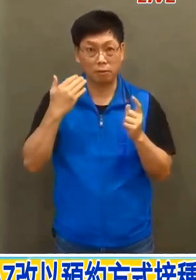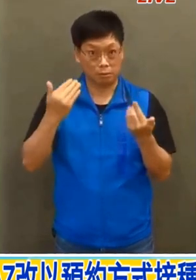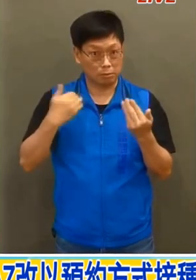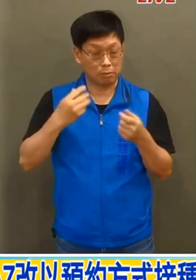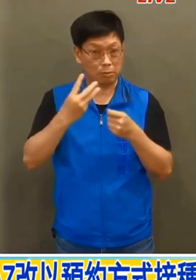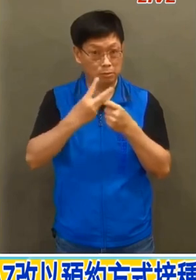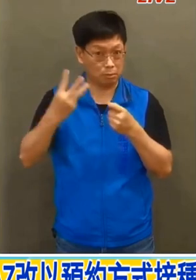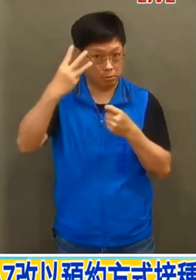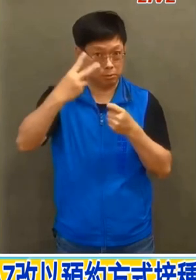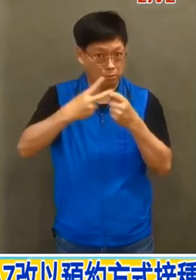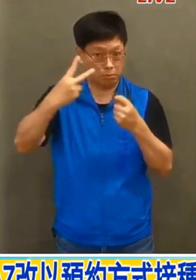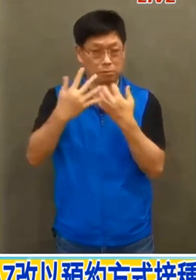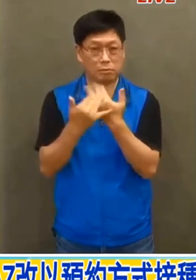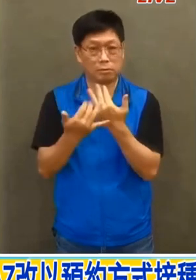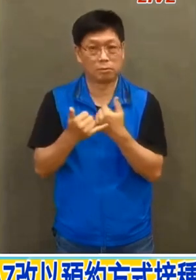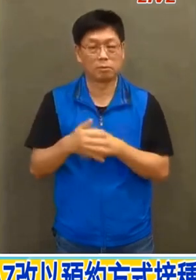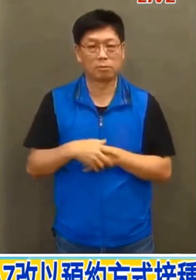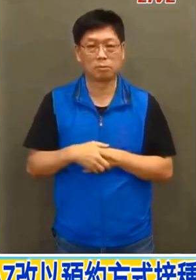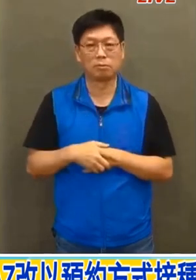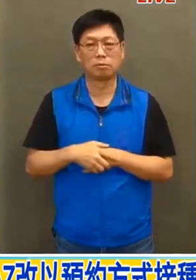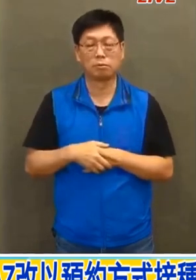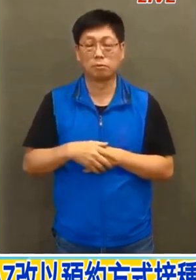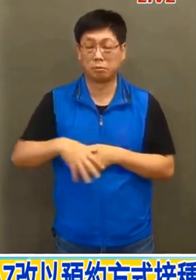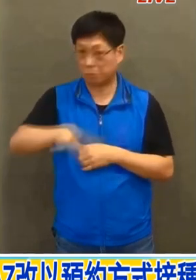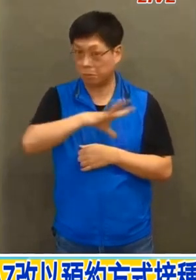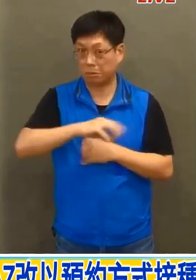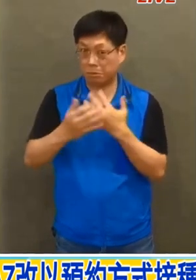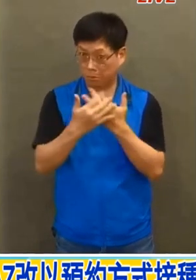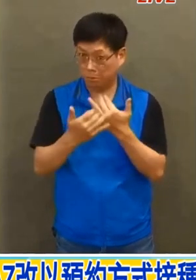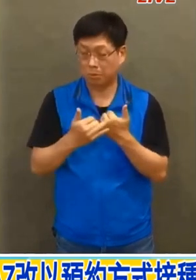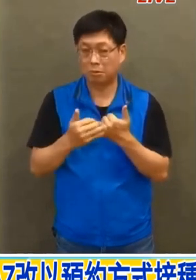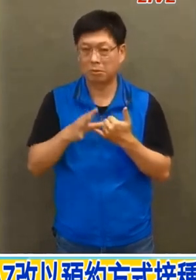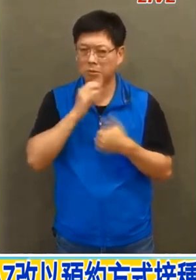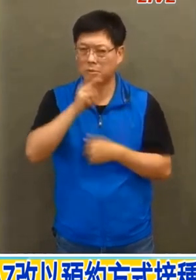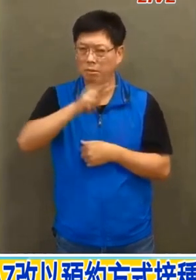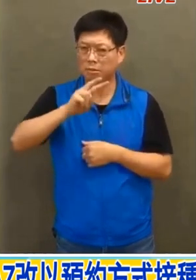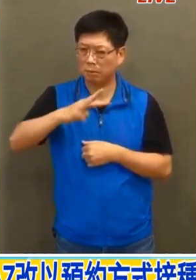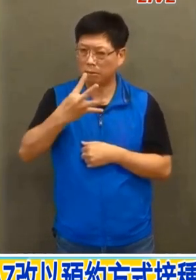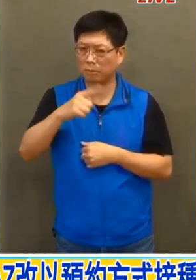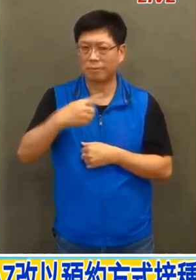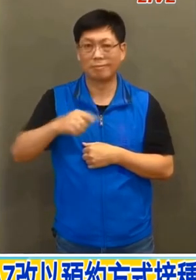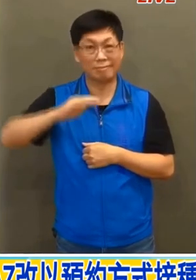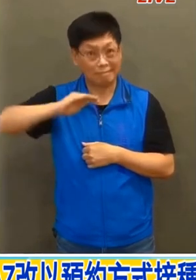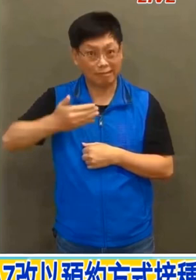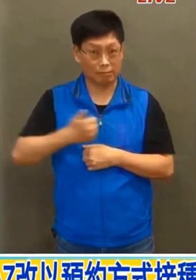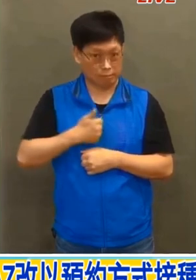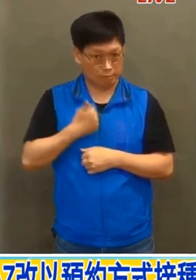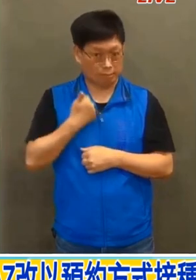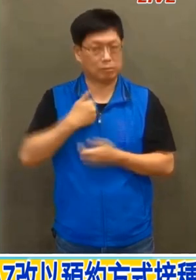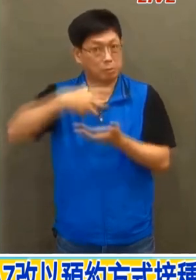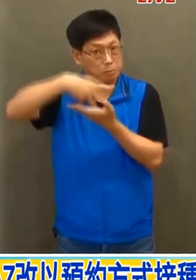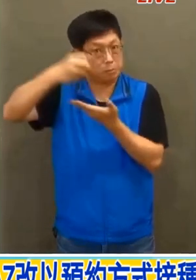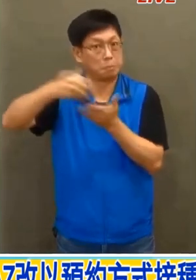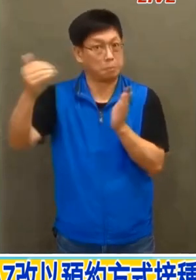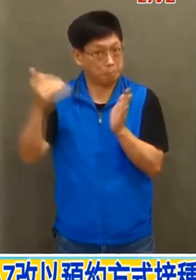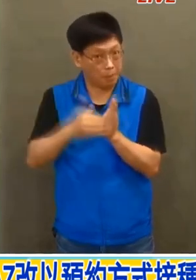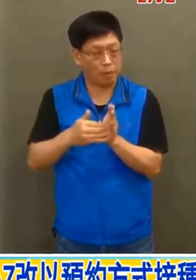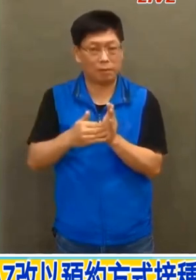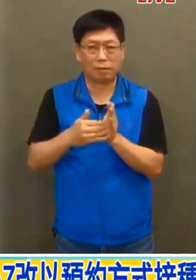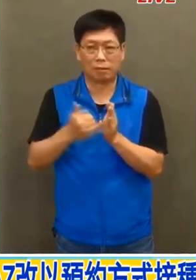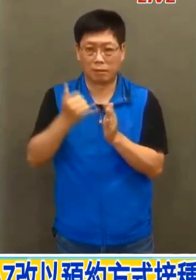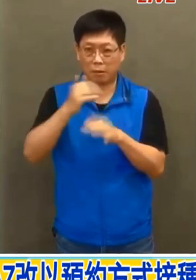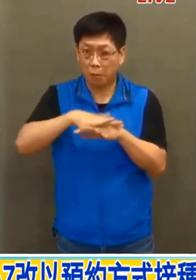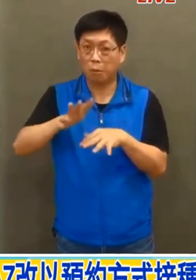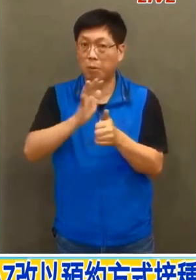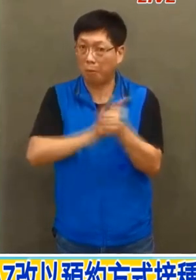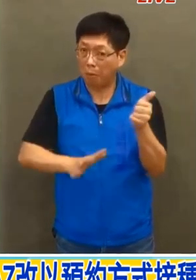高三跟高二的学生，当然所有的学生是虽然只有2400，可是真正已经上传受到影响的